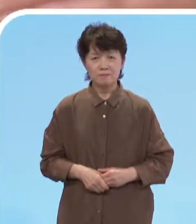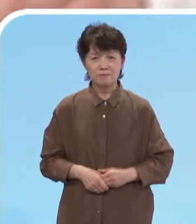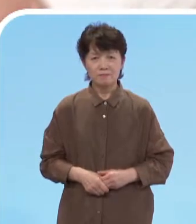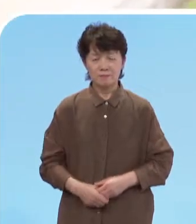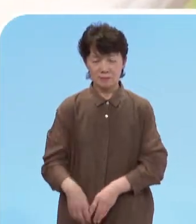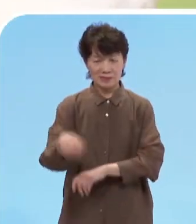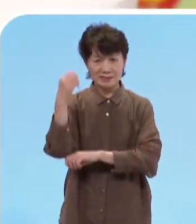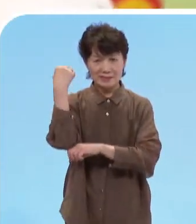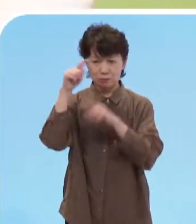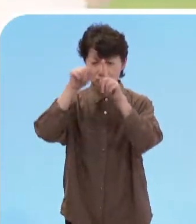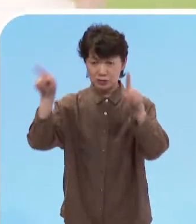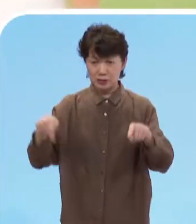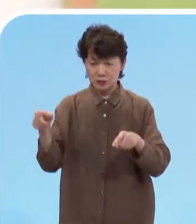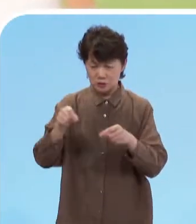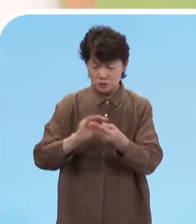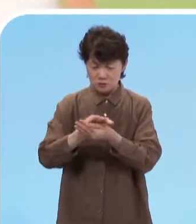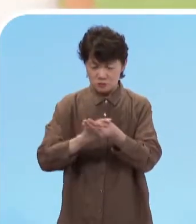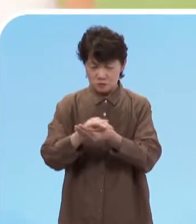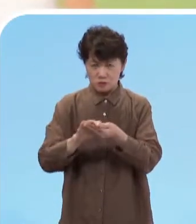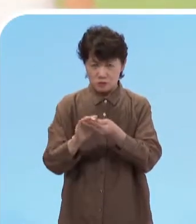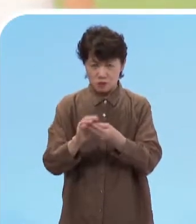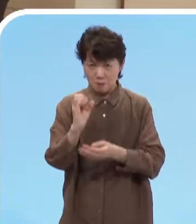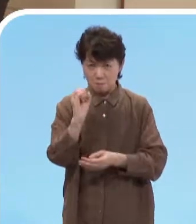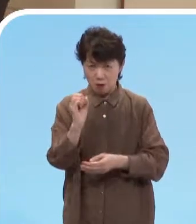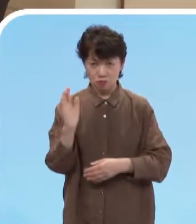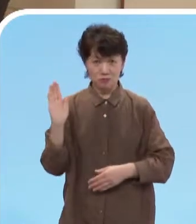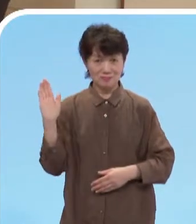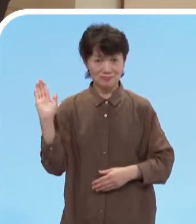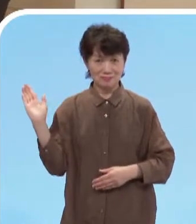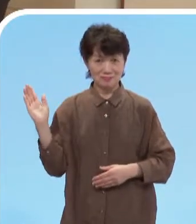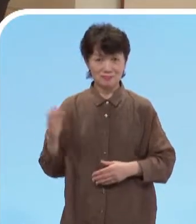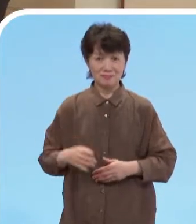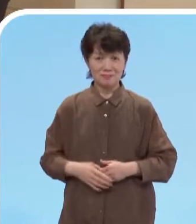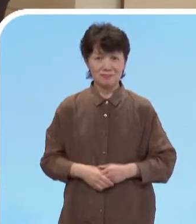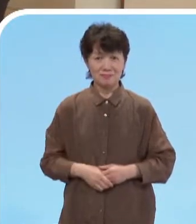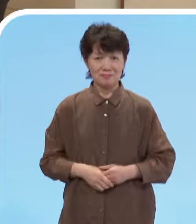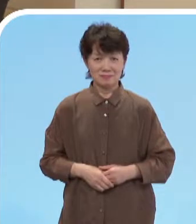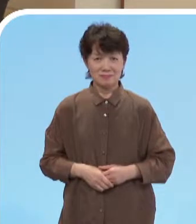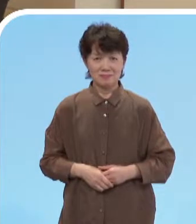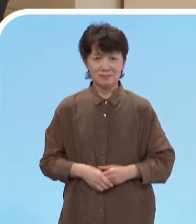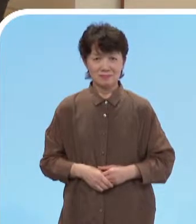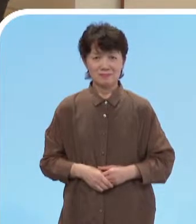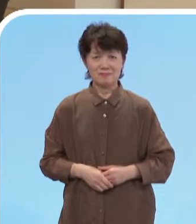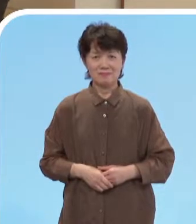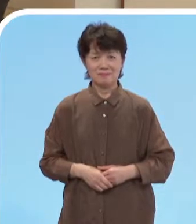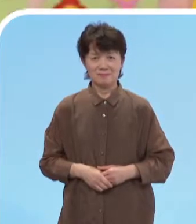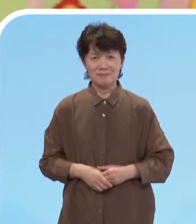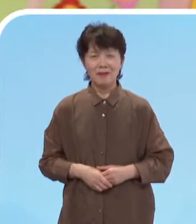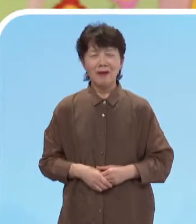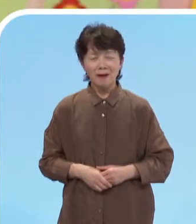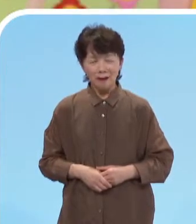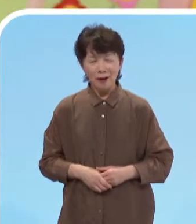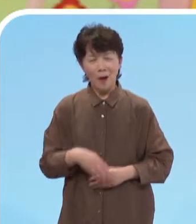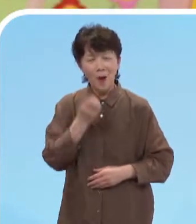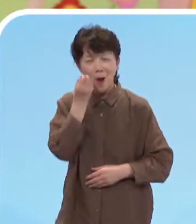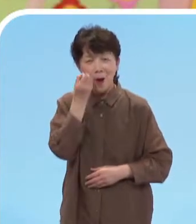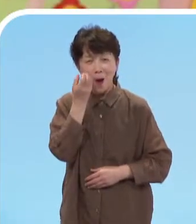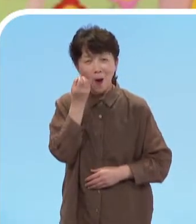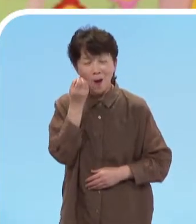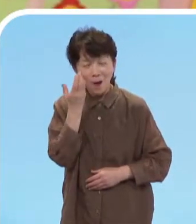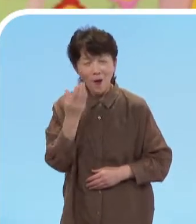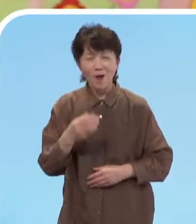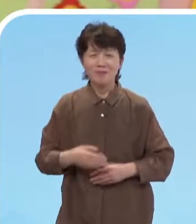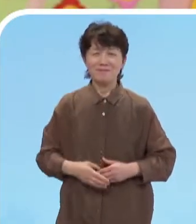ものでしょう？ 新聞紙を丸めて玉を作ります。そしてこうやって入れる工作です。 見たことないけん